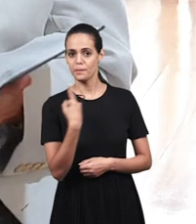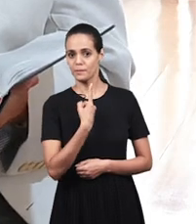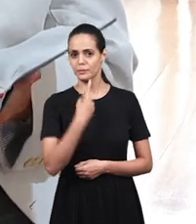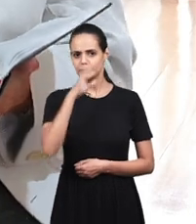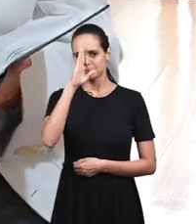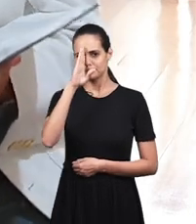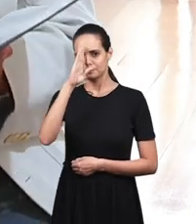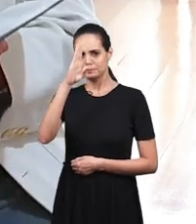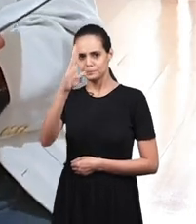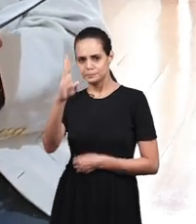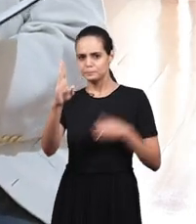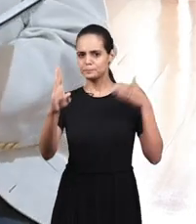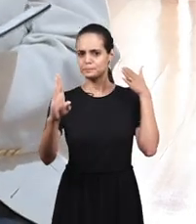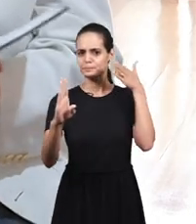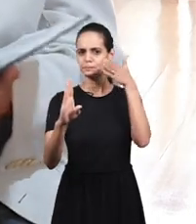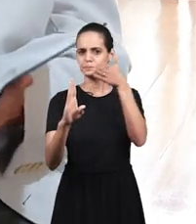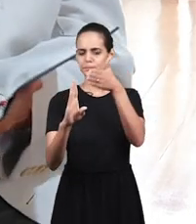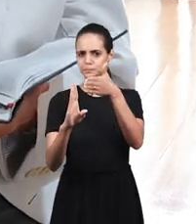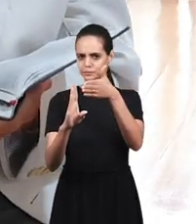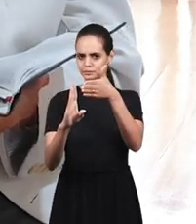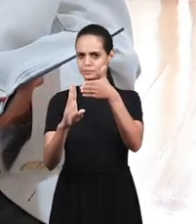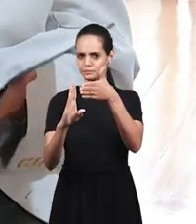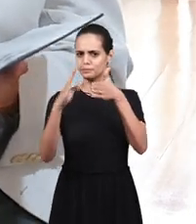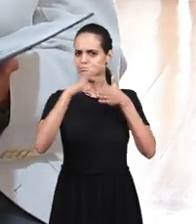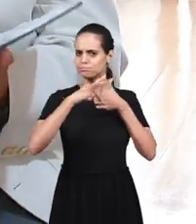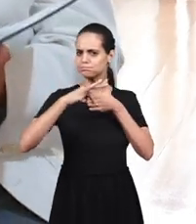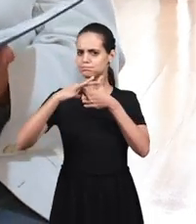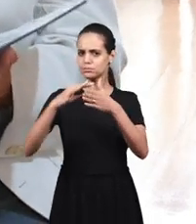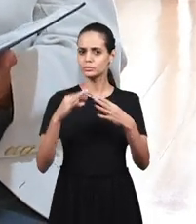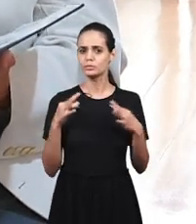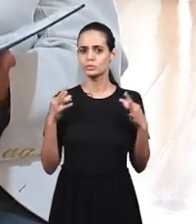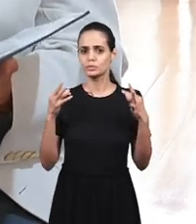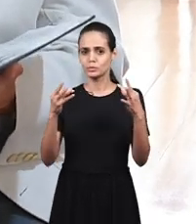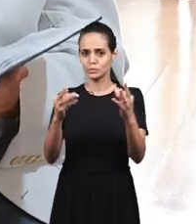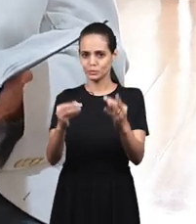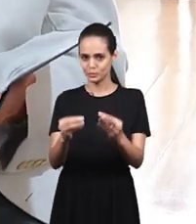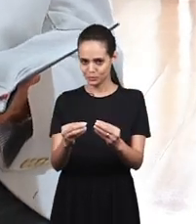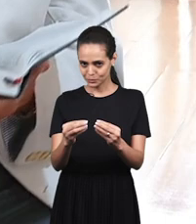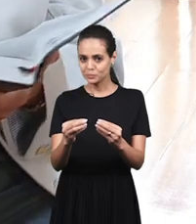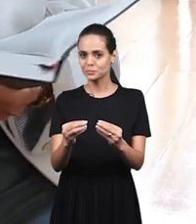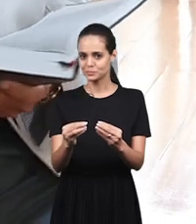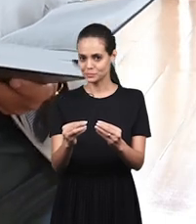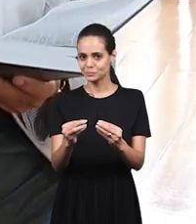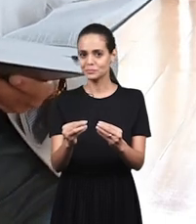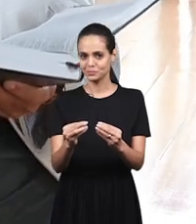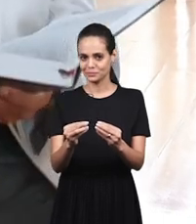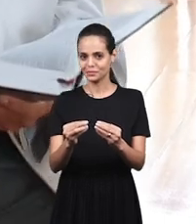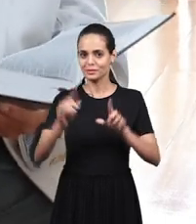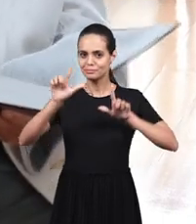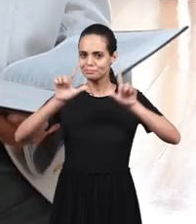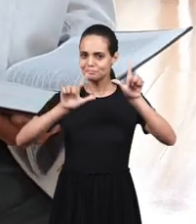будет питать и вести все то, что будет